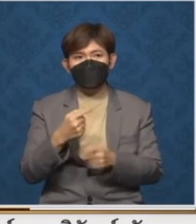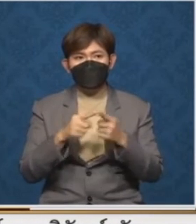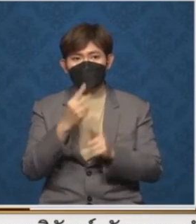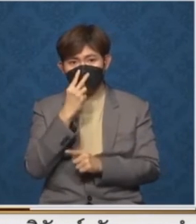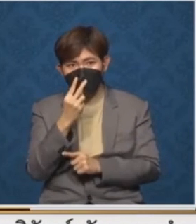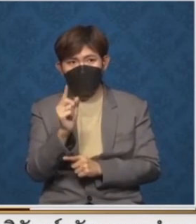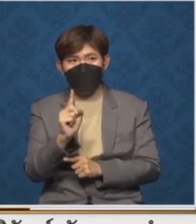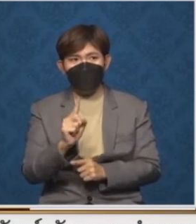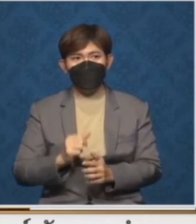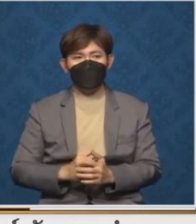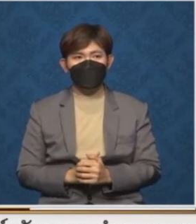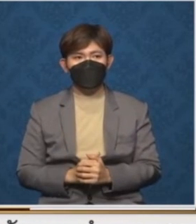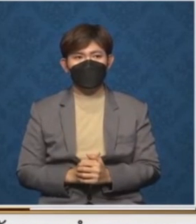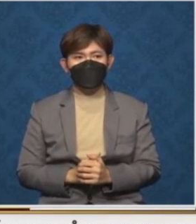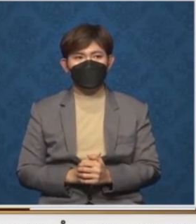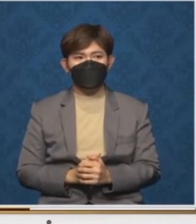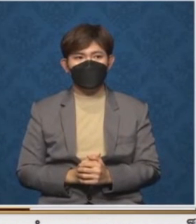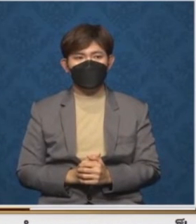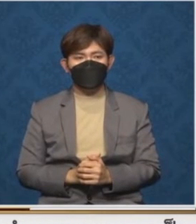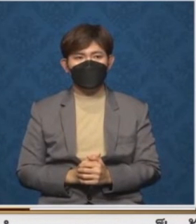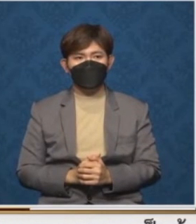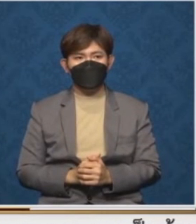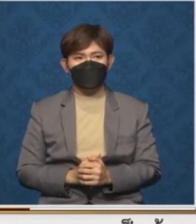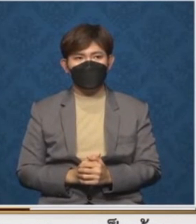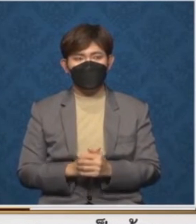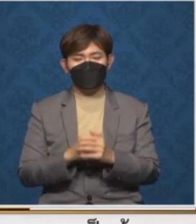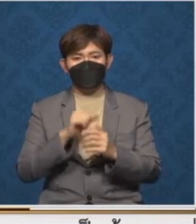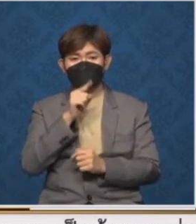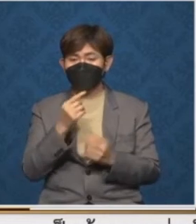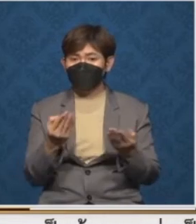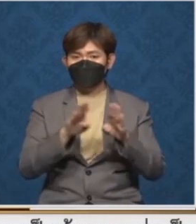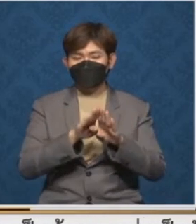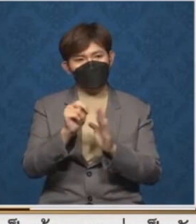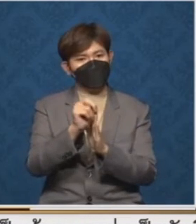ผมชัลกไปบอกเลยครับ แหวเดินทางออกจากชทวัรนะรถแ